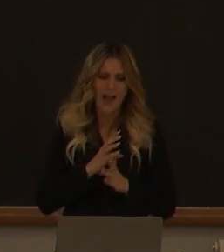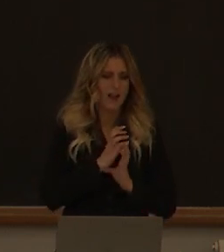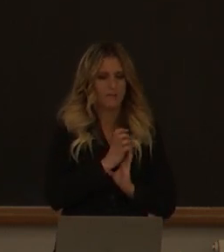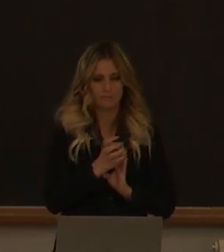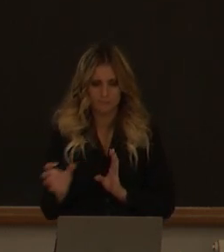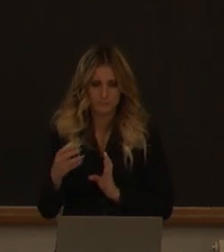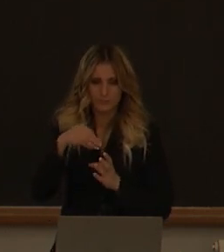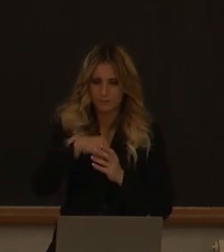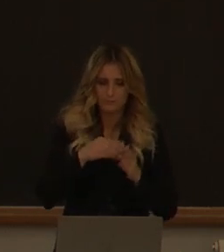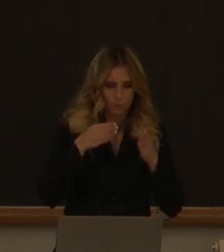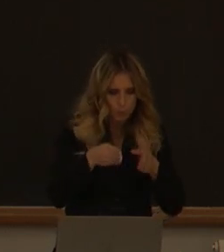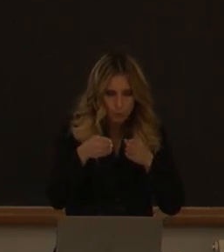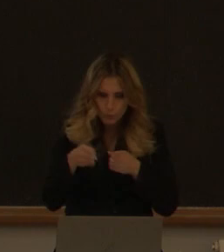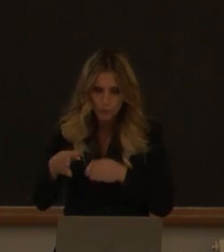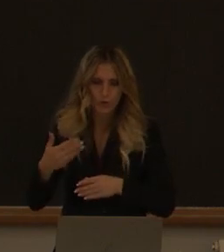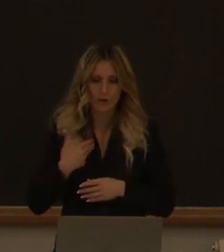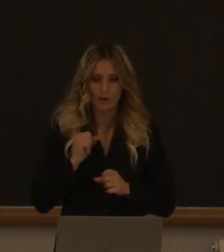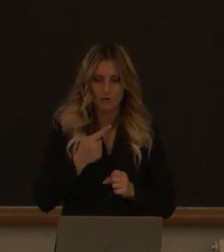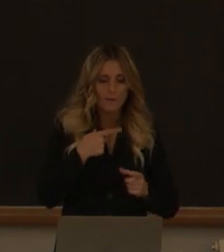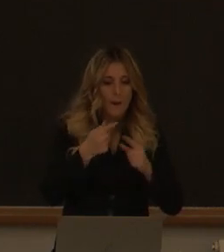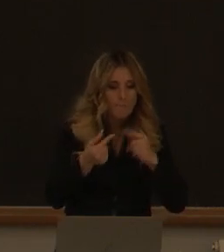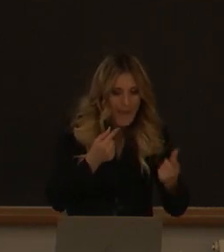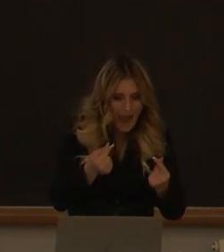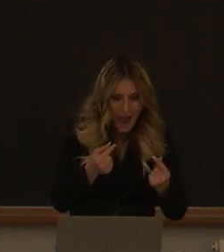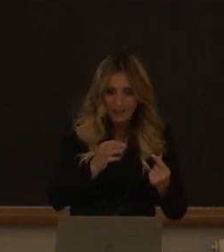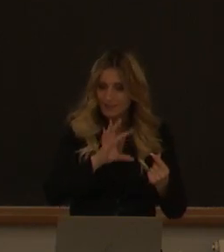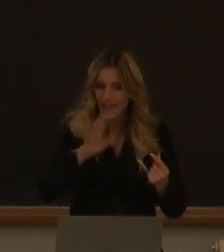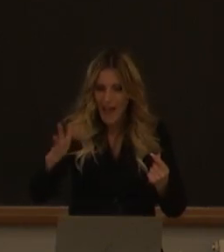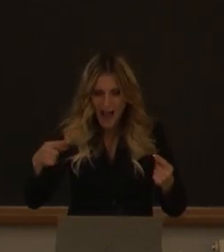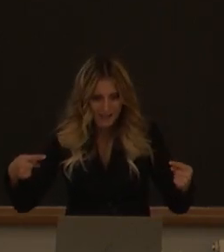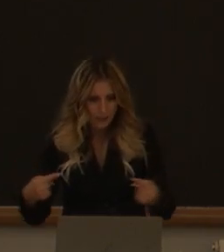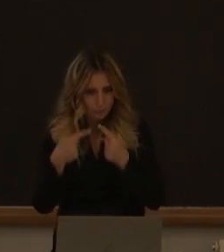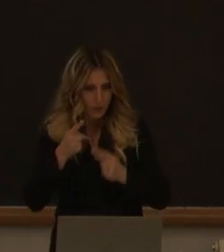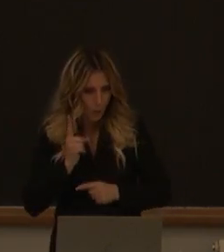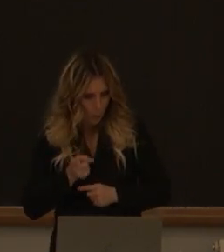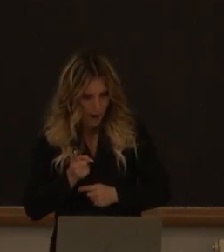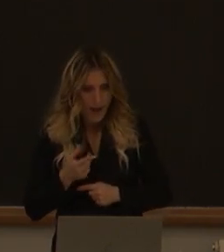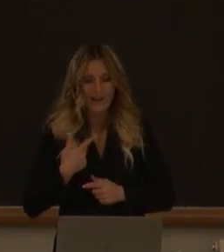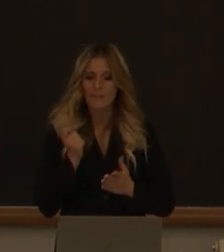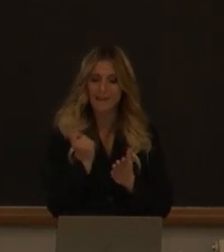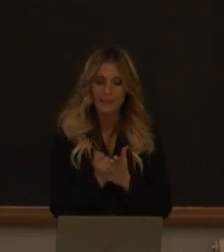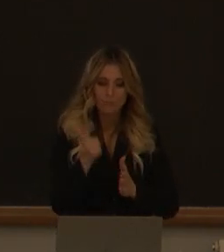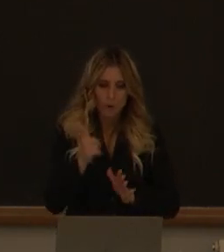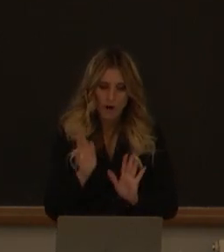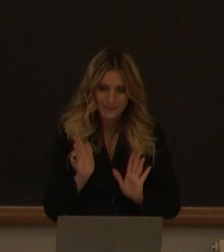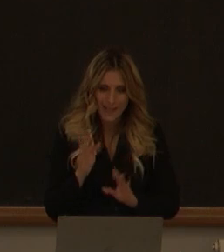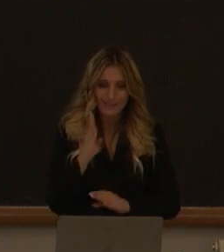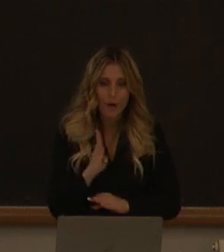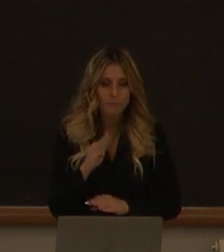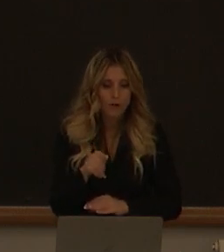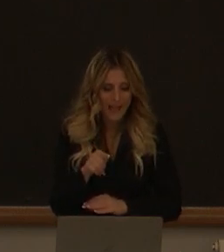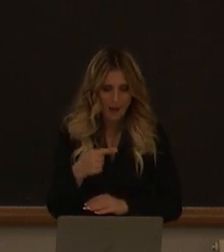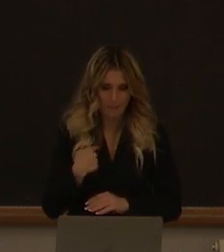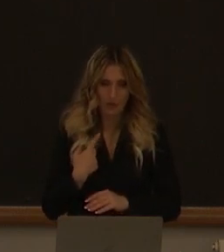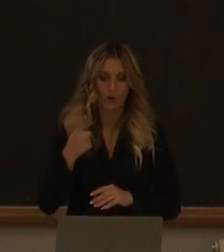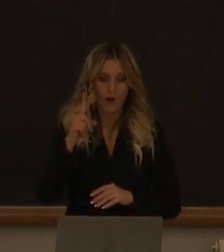il fatto, diciamo, delle interazioni delle piante con gli altri organismi, eccetera. La cosa importante anche del botanico, come vedremo